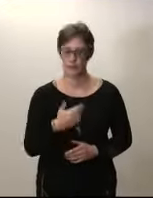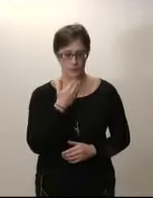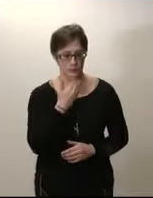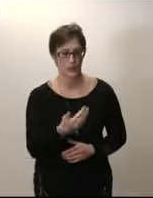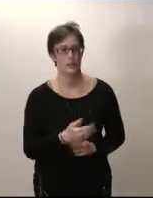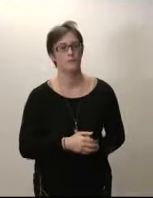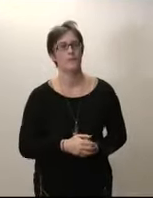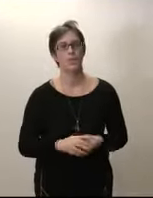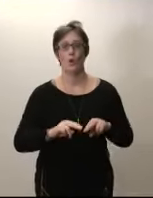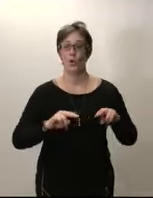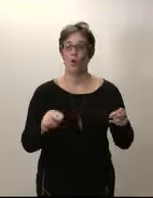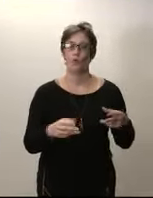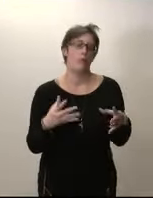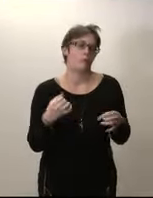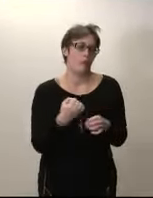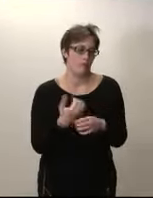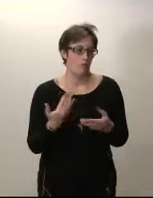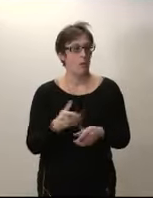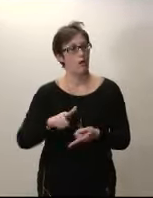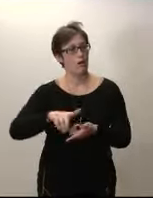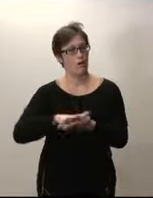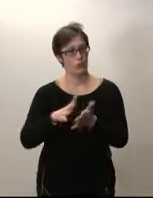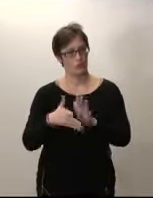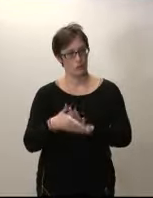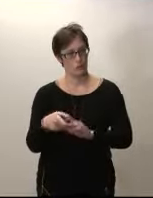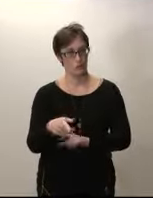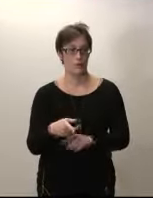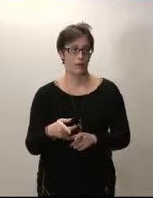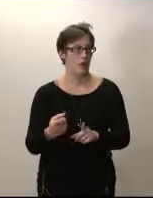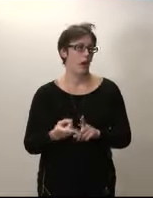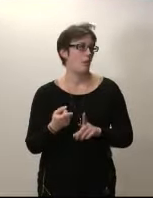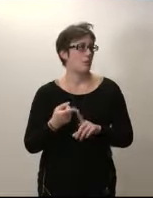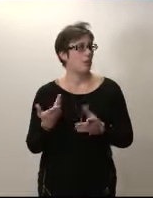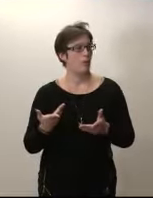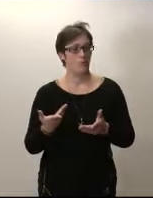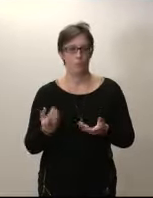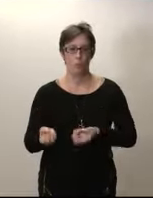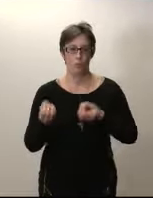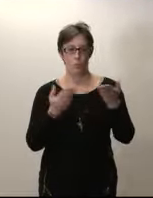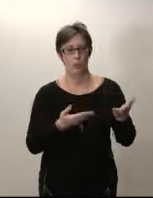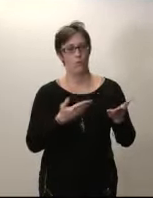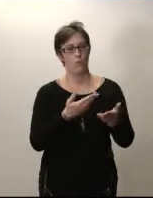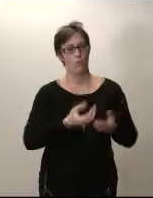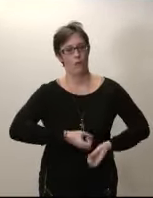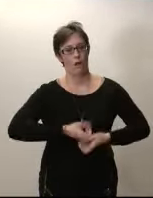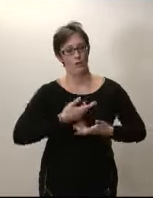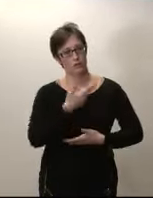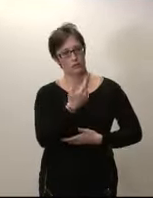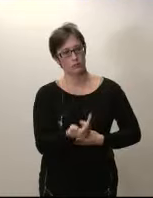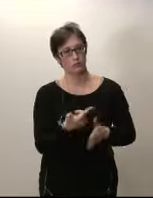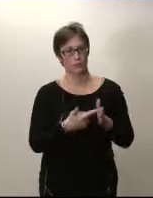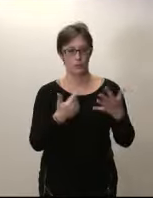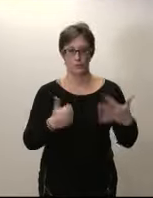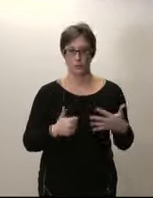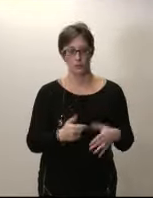C'est une convention, très brièvement, afin de permettre à l'association Jaspot de maintenir la qualité de sa proposition artistique en 2016, il est proposé